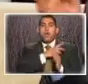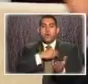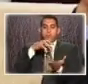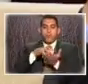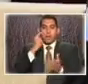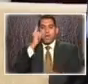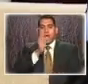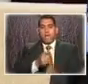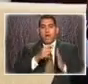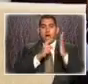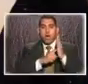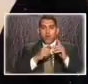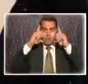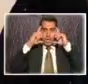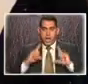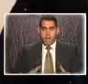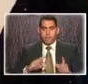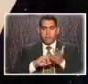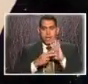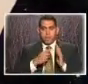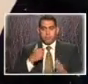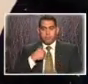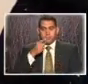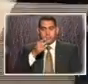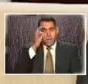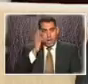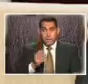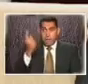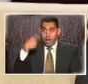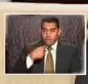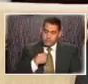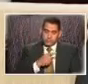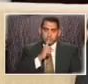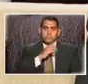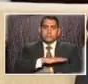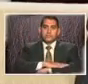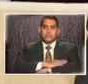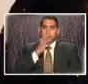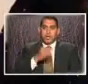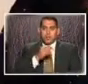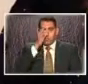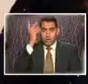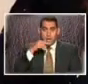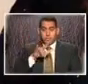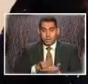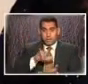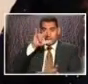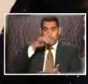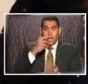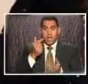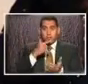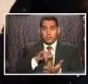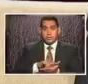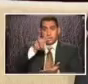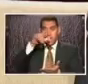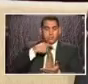الحجاب، موقفك كالليبرالية نلتزم؟ نعم نلتزم فيه. تلتزمي؟ نعم. وفي الطيارة نشيله؟